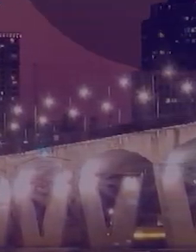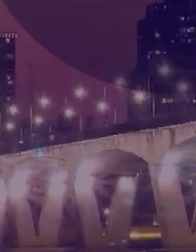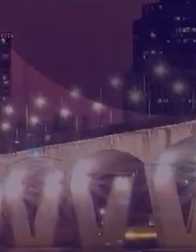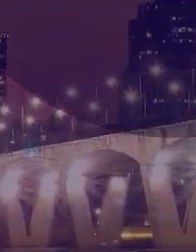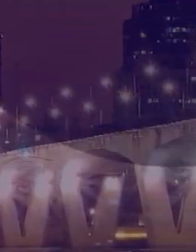있습니다